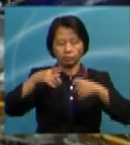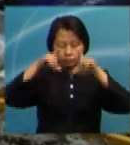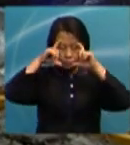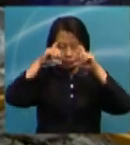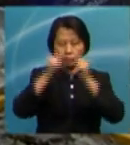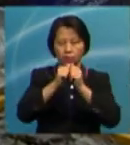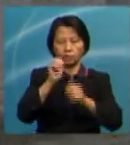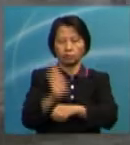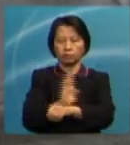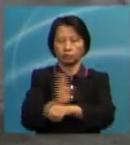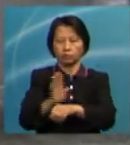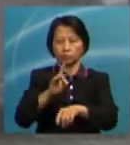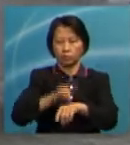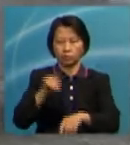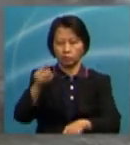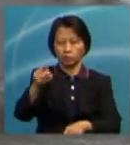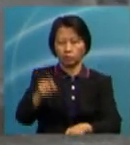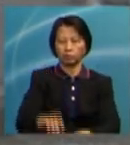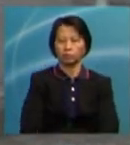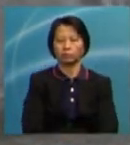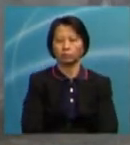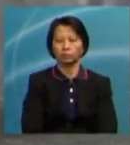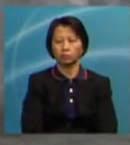kepada para peniaga di